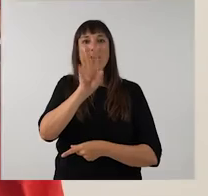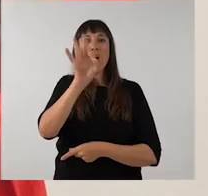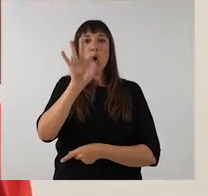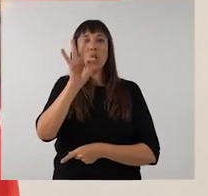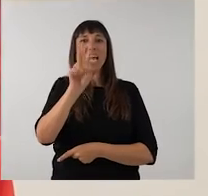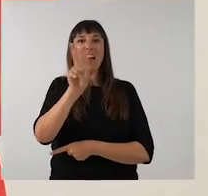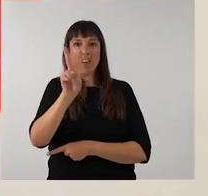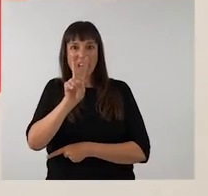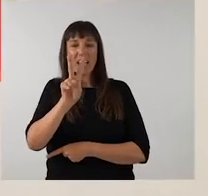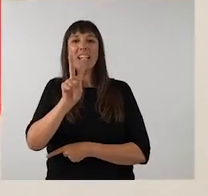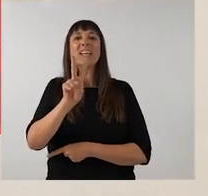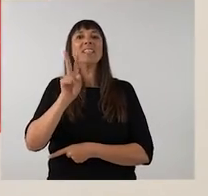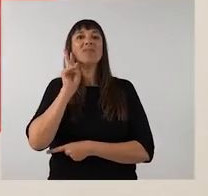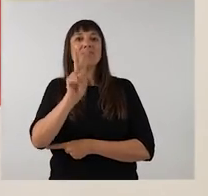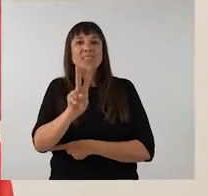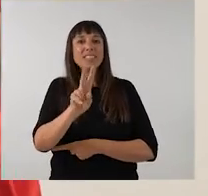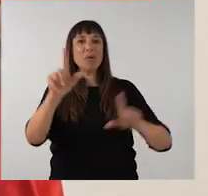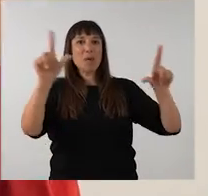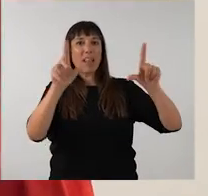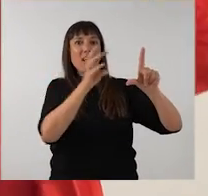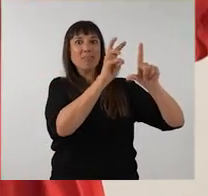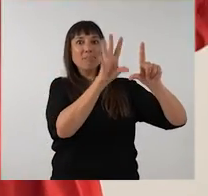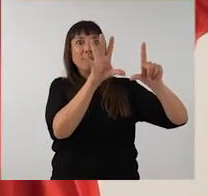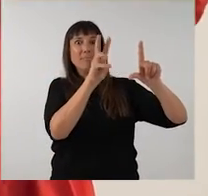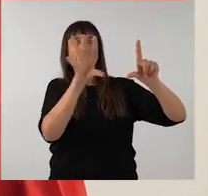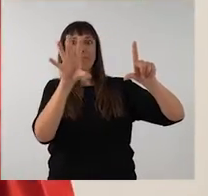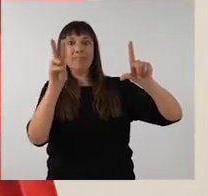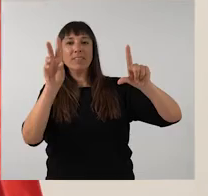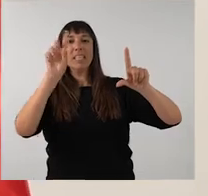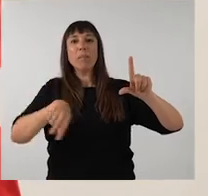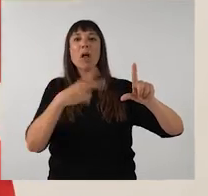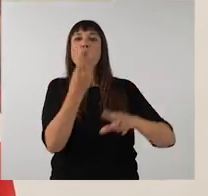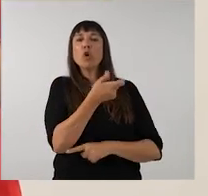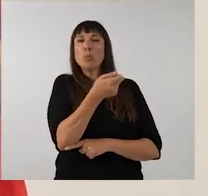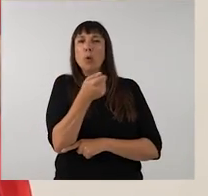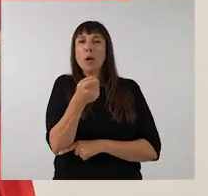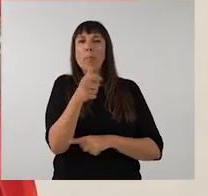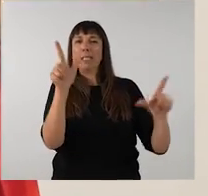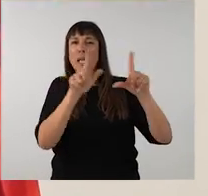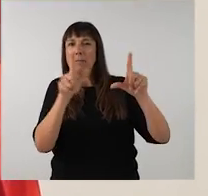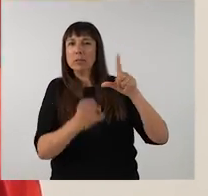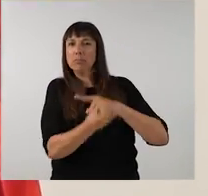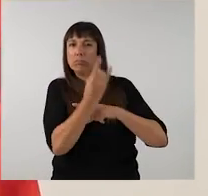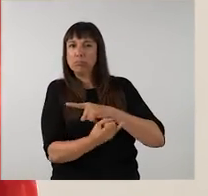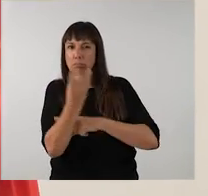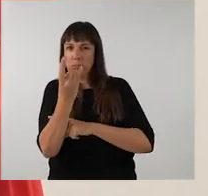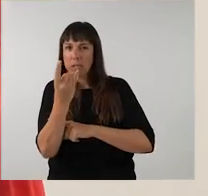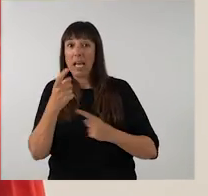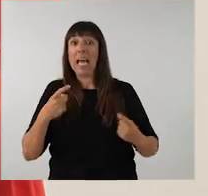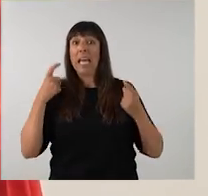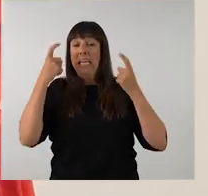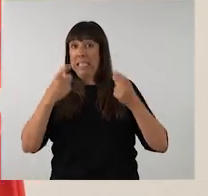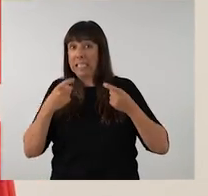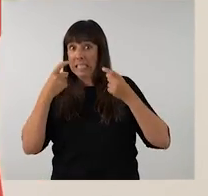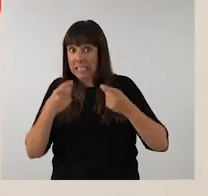informatius del Vallès Oriental Televisió, doncs s'ha vist una mà que passava per davant de la pantalla, en dos programes de la